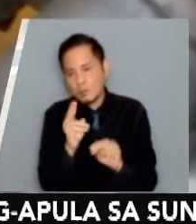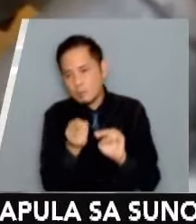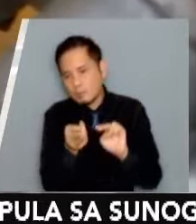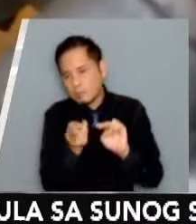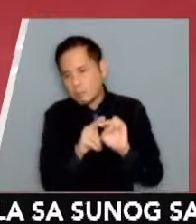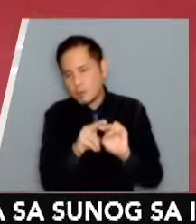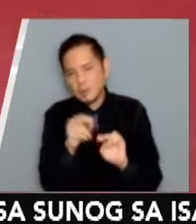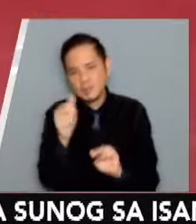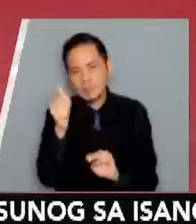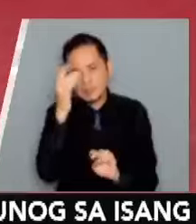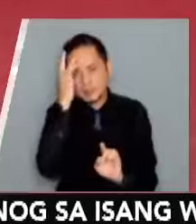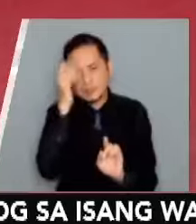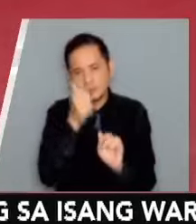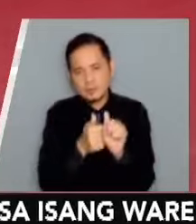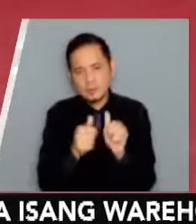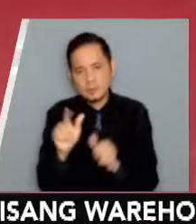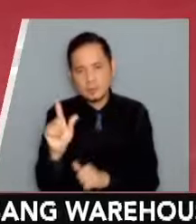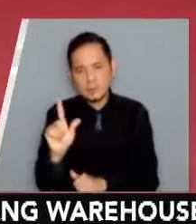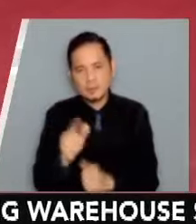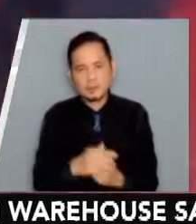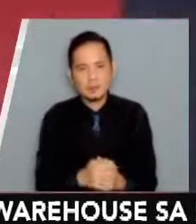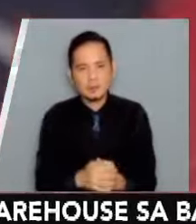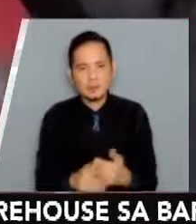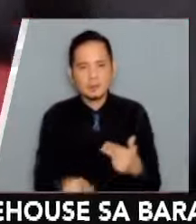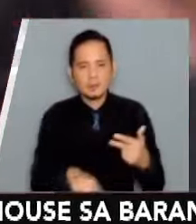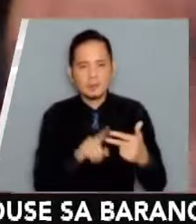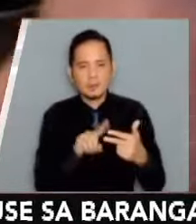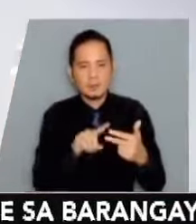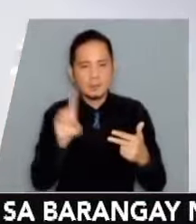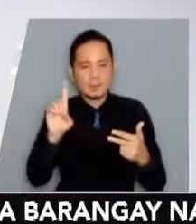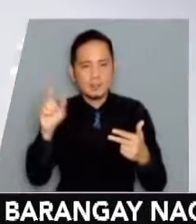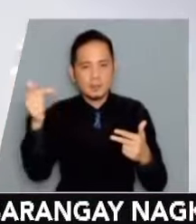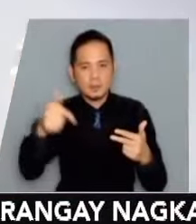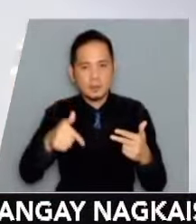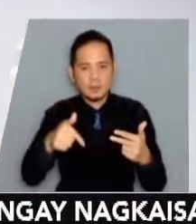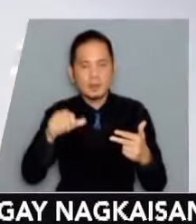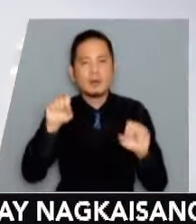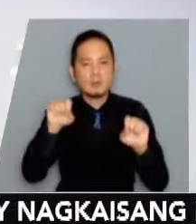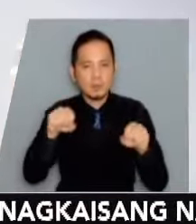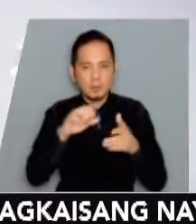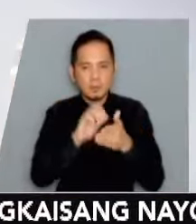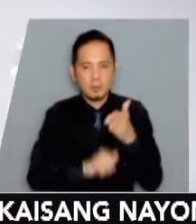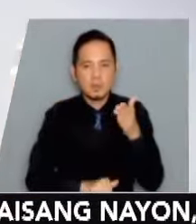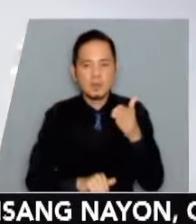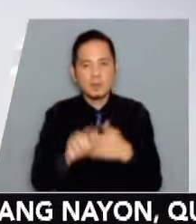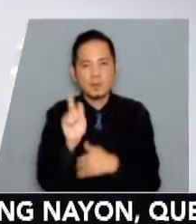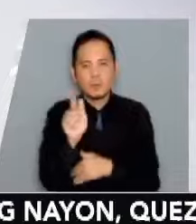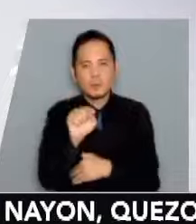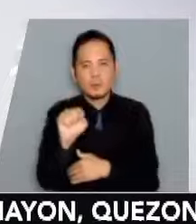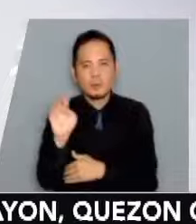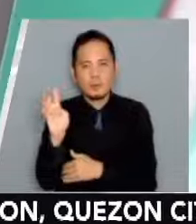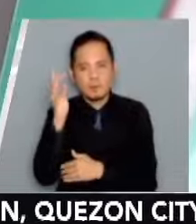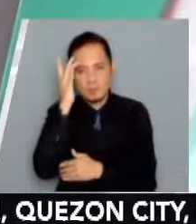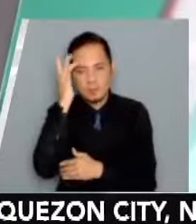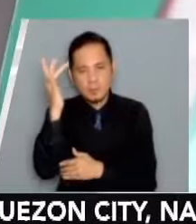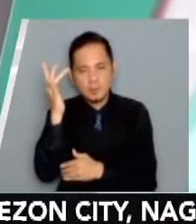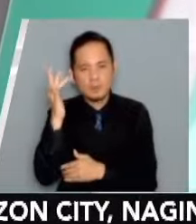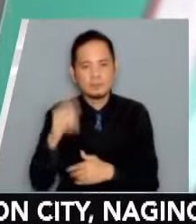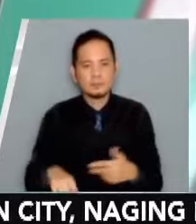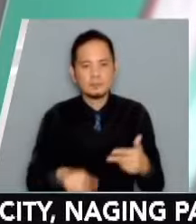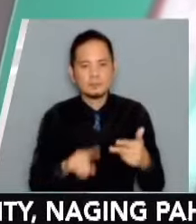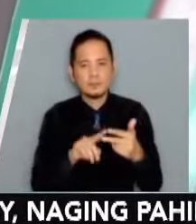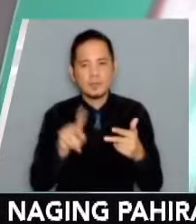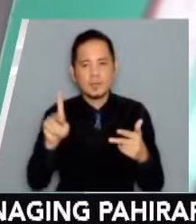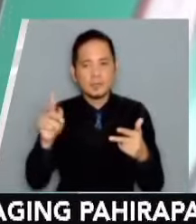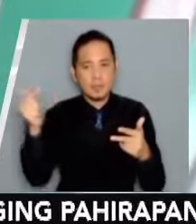centavos kada litro posibleng May bawas presyo naman na 20 hanggang 40 centos kada litro sa diesel sa kerosine